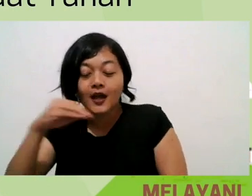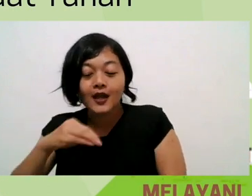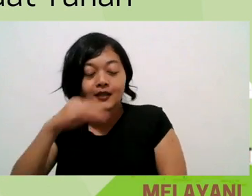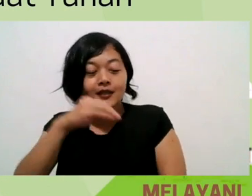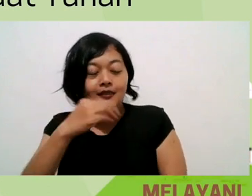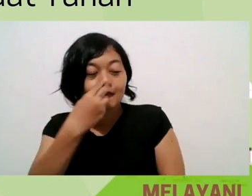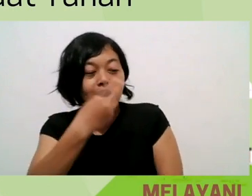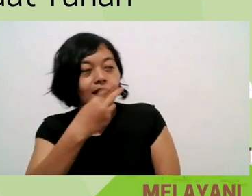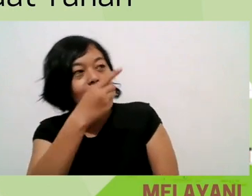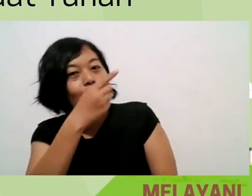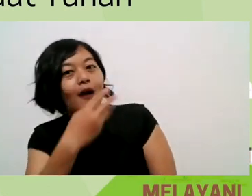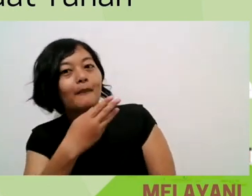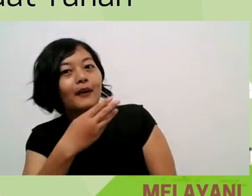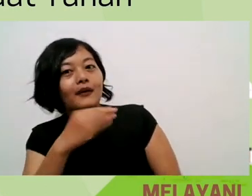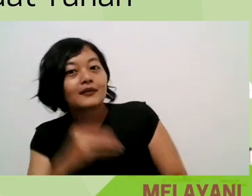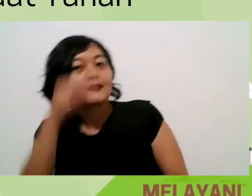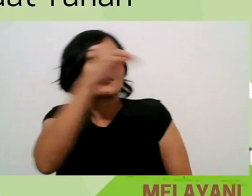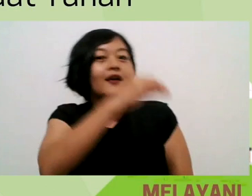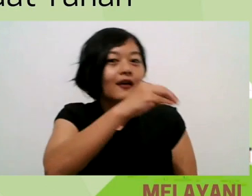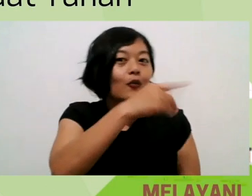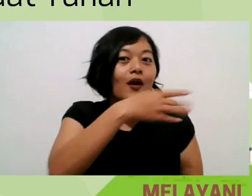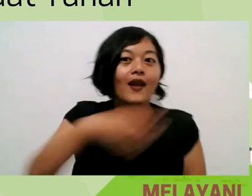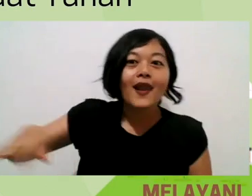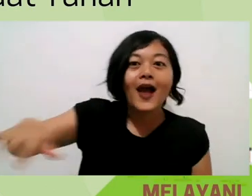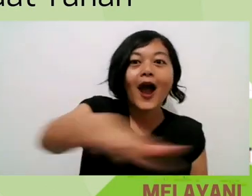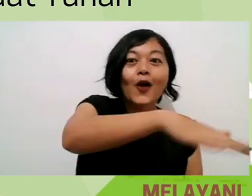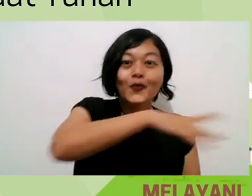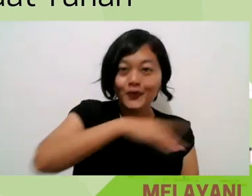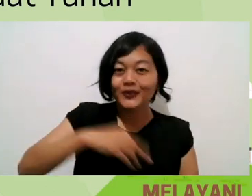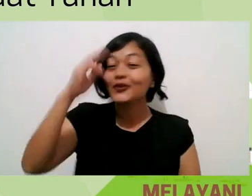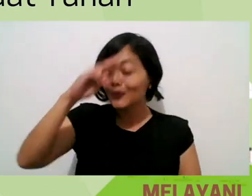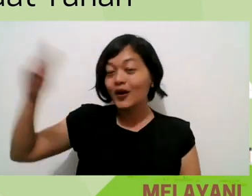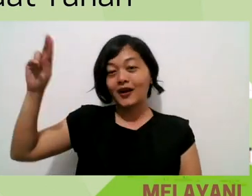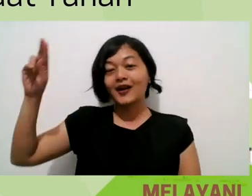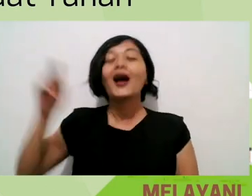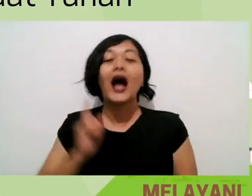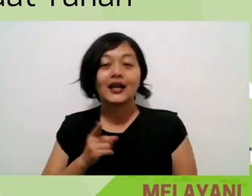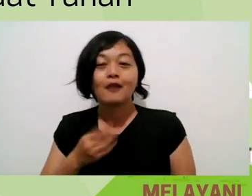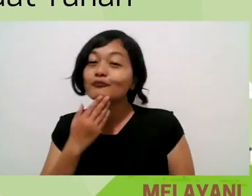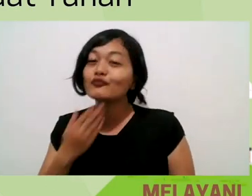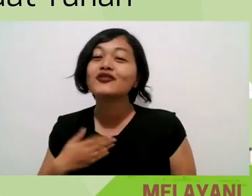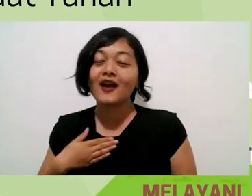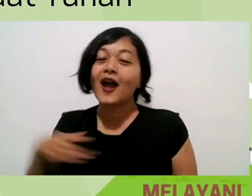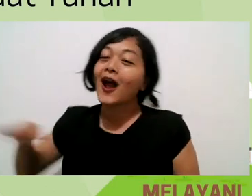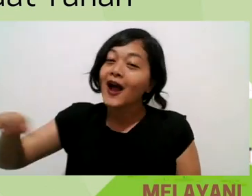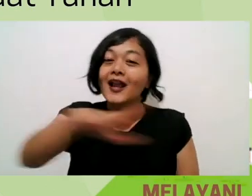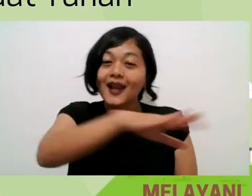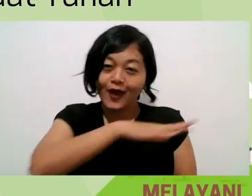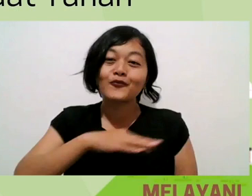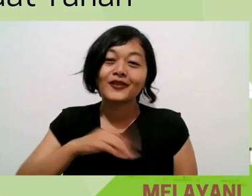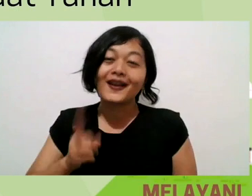Ada banyak orang yang puas ketika menerima hal yang terlalu kecil dengan berkata,